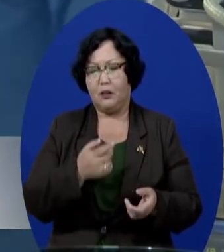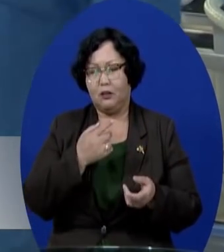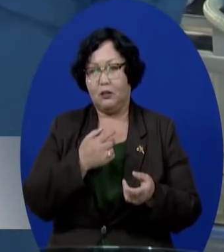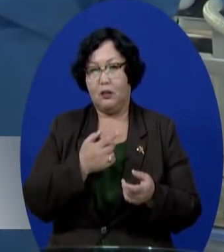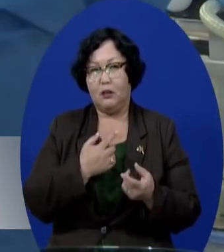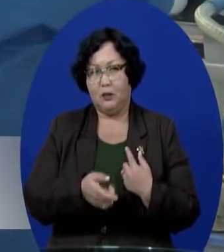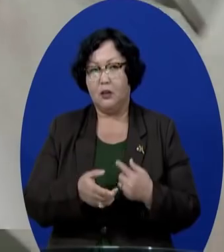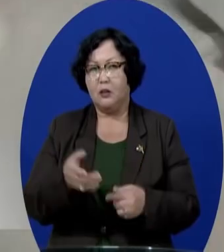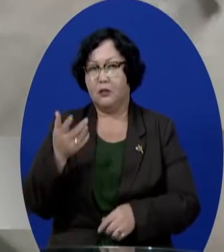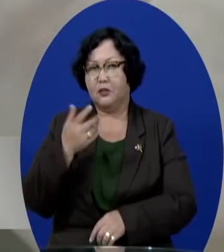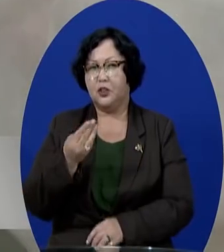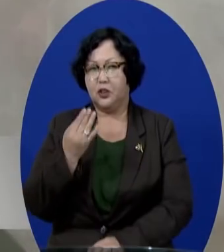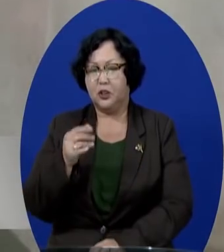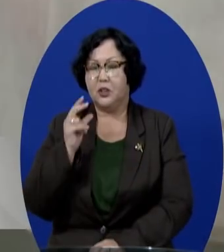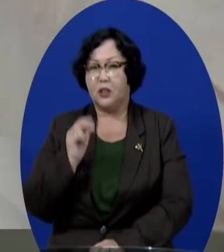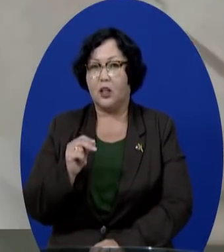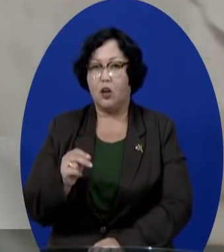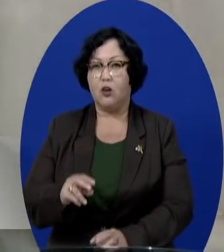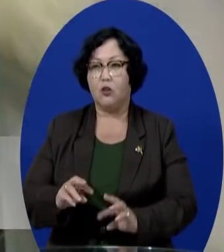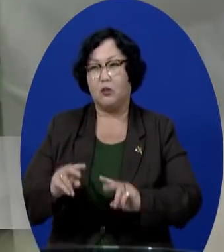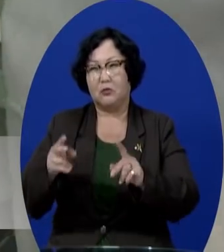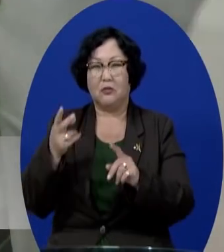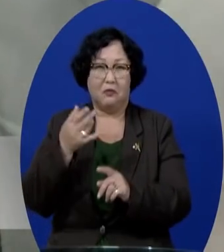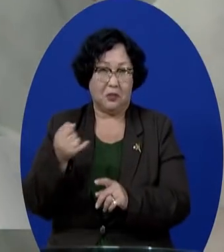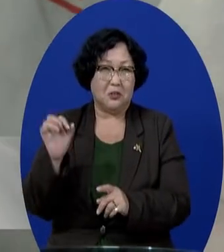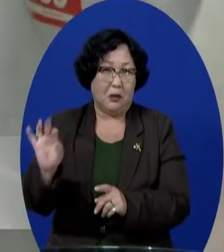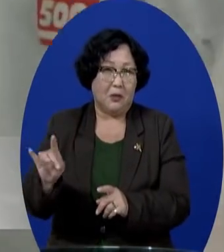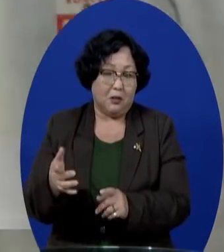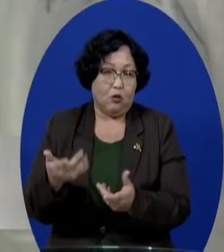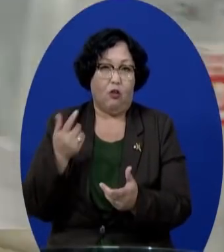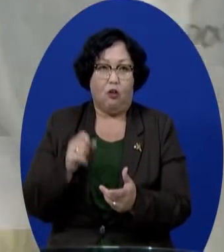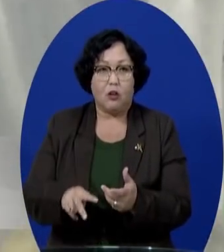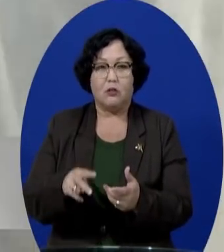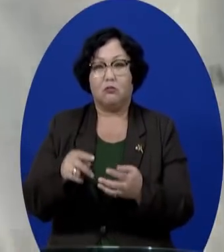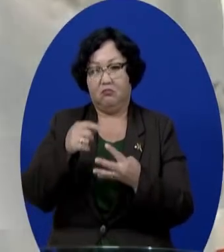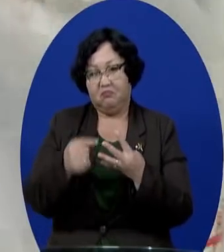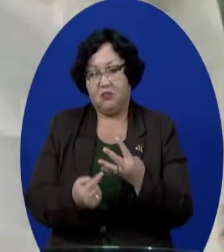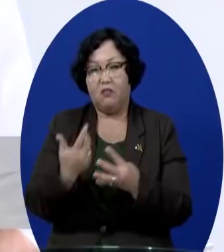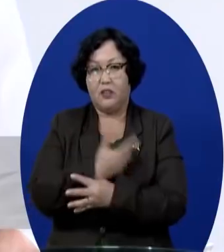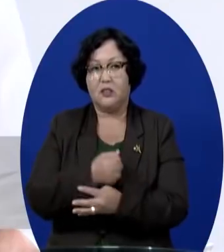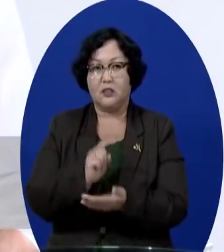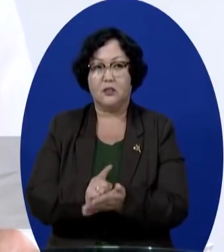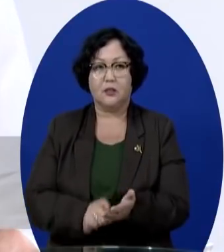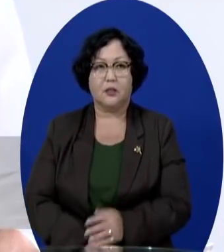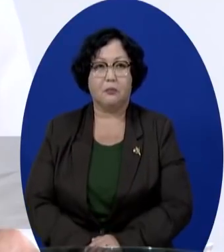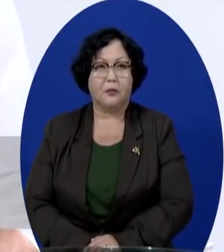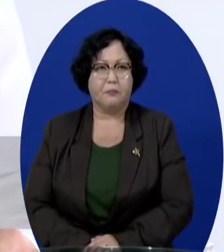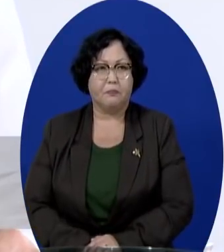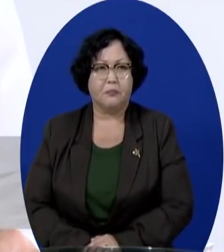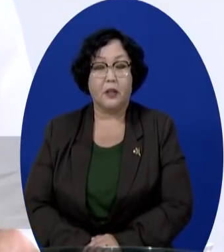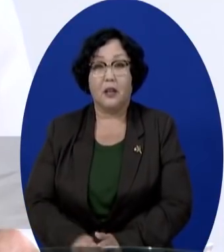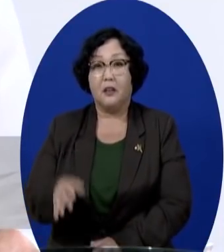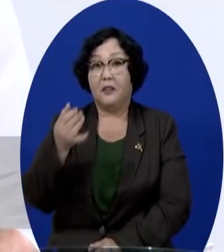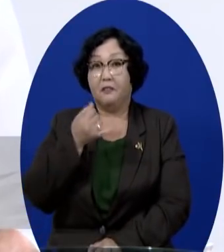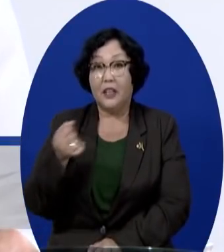хувилбарт орж шин чанараа өөрчлөхийг тавруулшгүй учраас халдвар хамгааллын дэглэмээ баримтлах нь чухал гэдгийг зөвлөж байна. Ямар ч хувилбар байсан бид